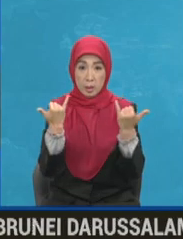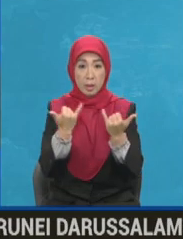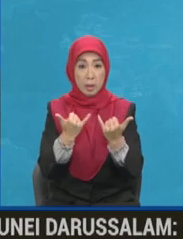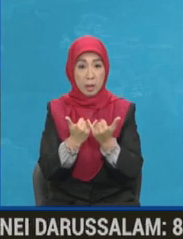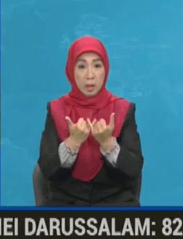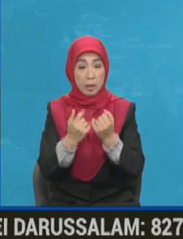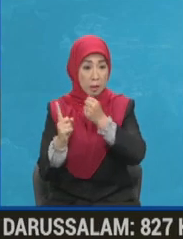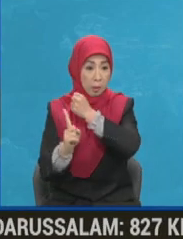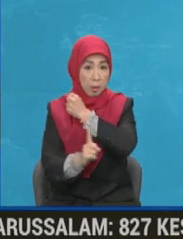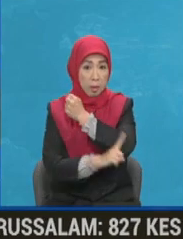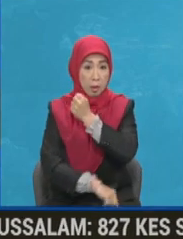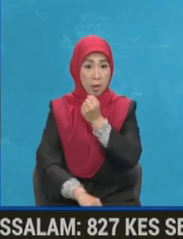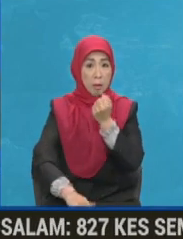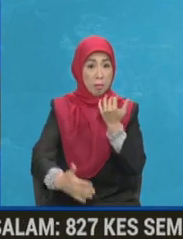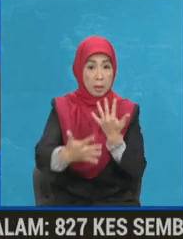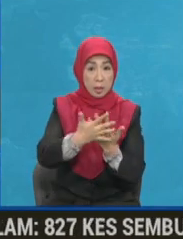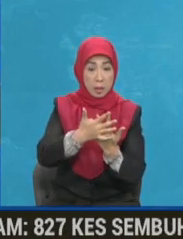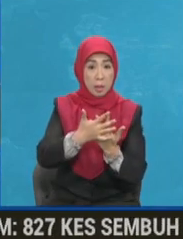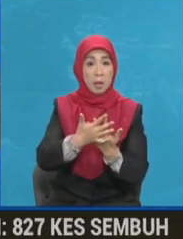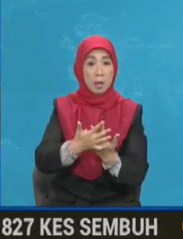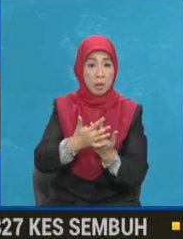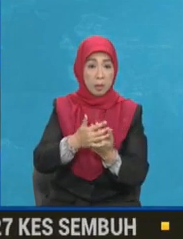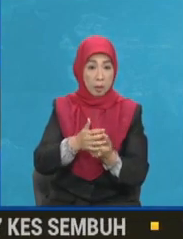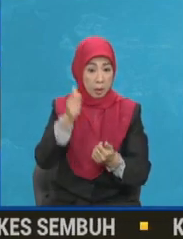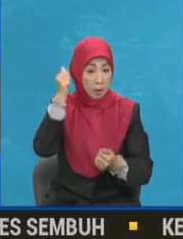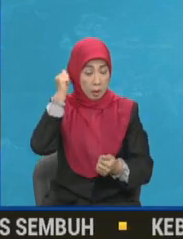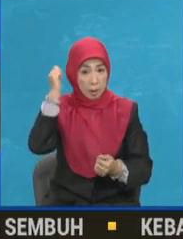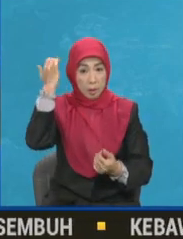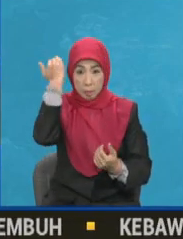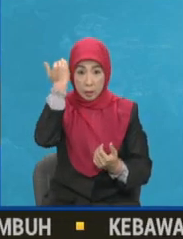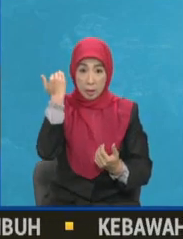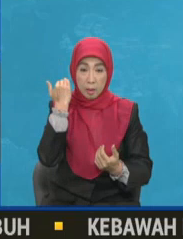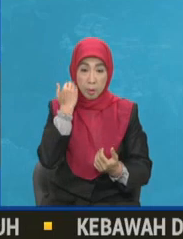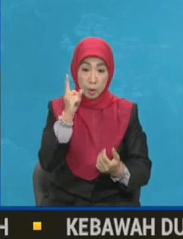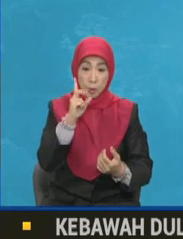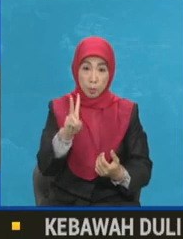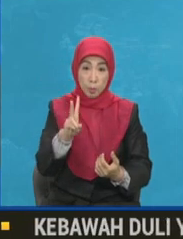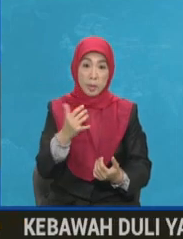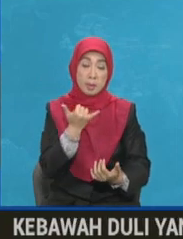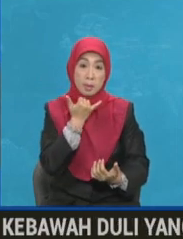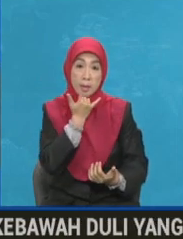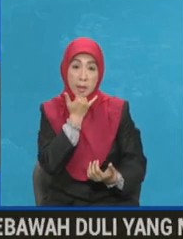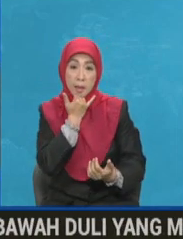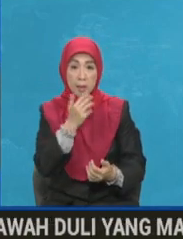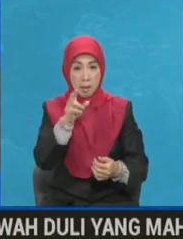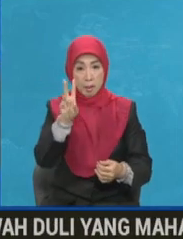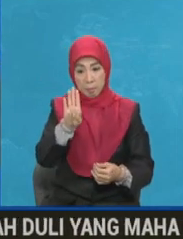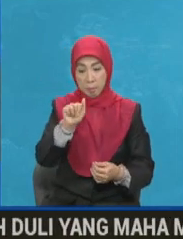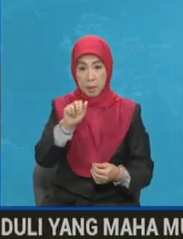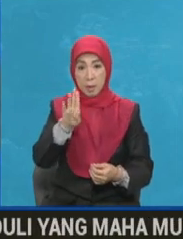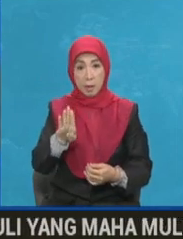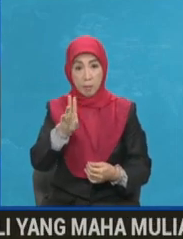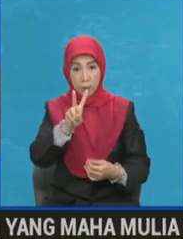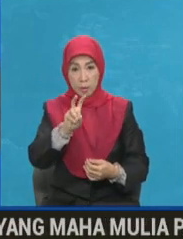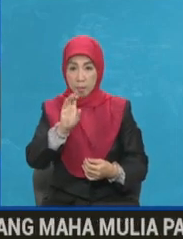dijatuhi hukuman penjara oleh Mahkamah majistret setelah didapati bersalah bagai dua kesalahan di bawah bab 4 20